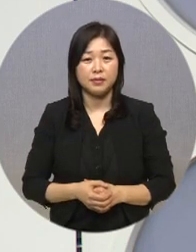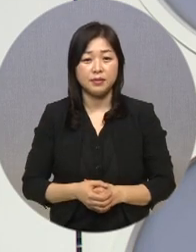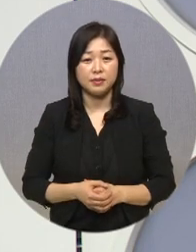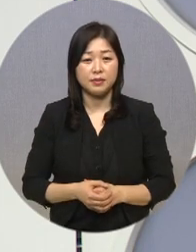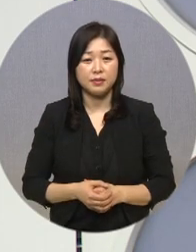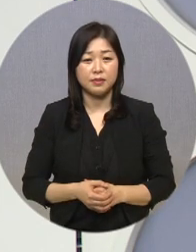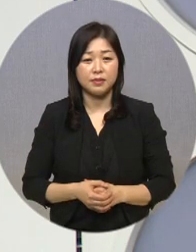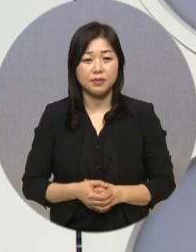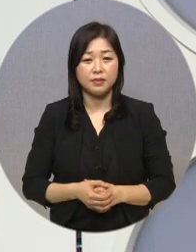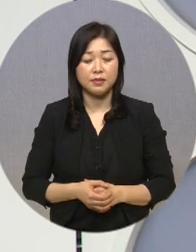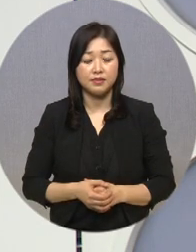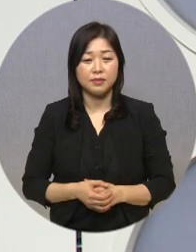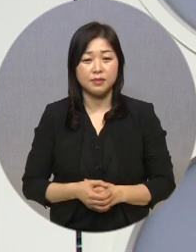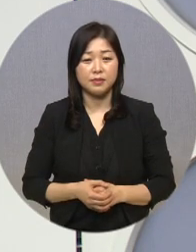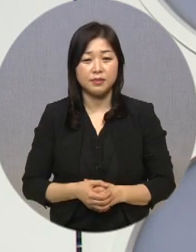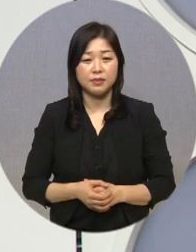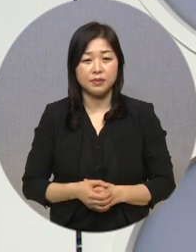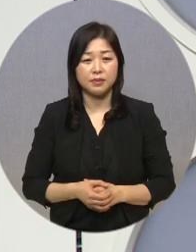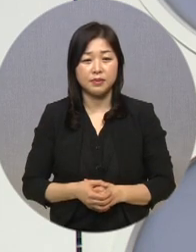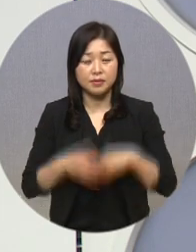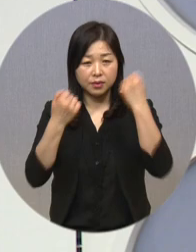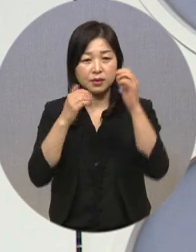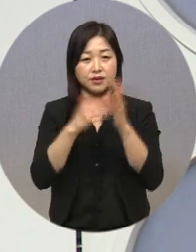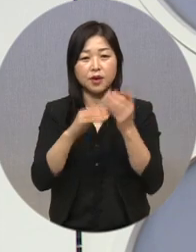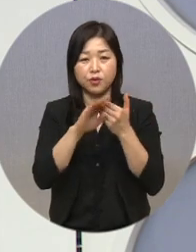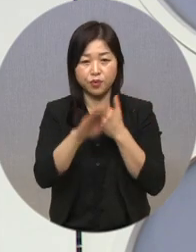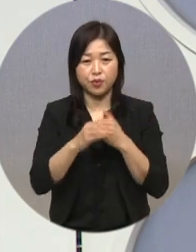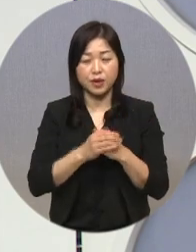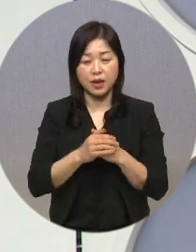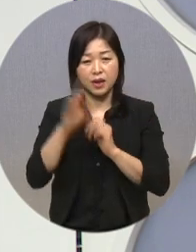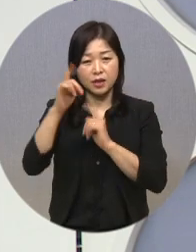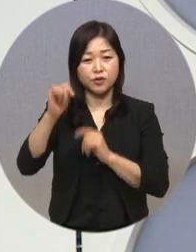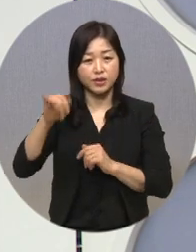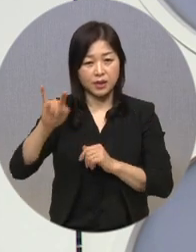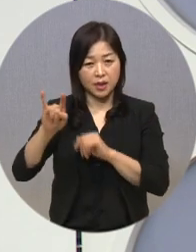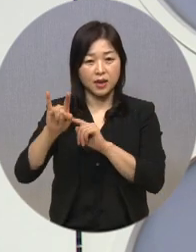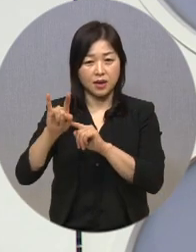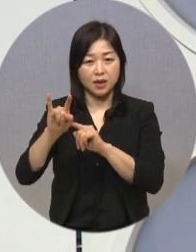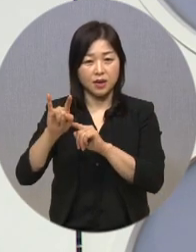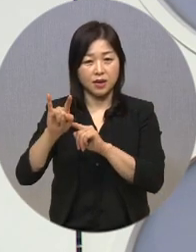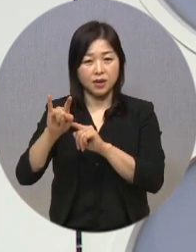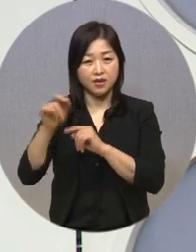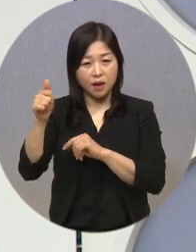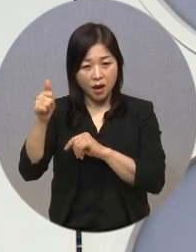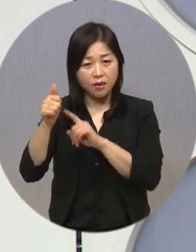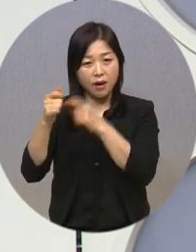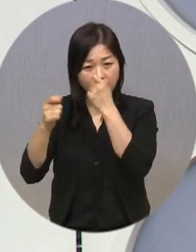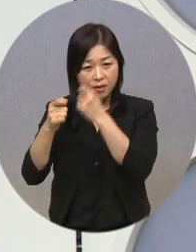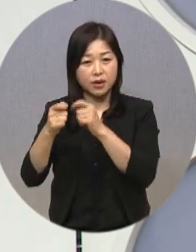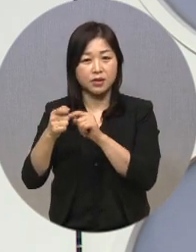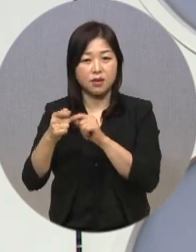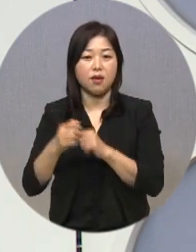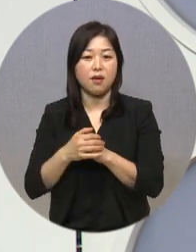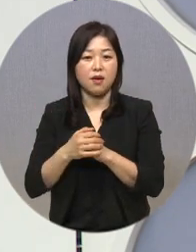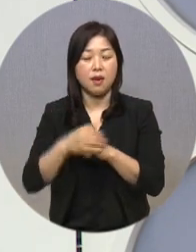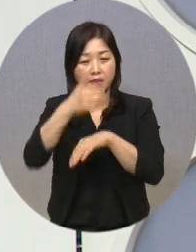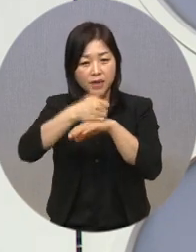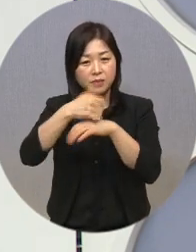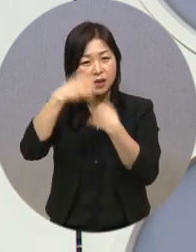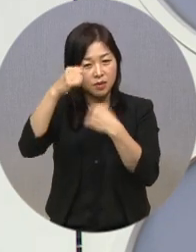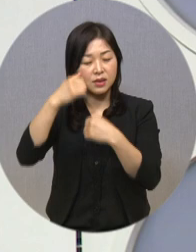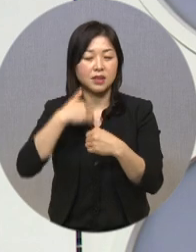그 끝난 다음에 이제 이순재하고 그래서 가까워져서 얼마 전에도 마지막 연기를 제가 또 가봤습니다.